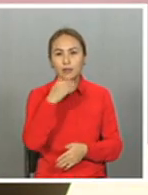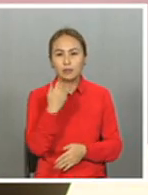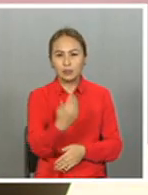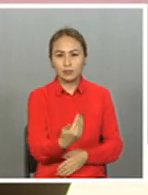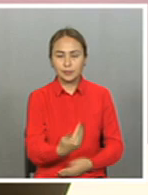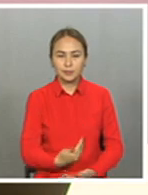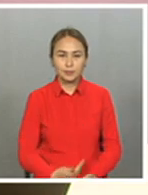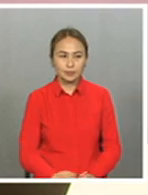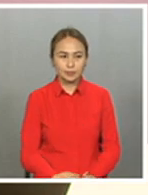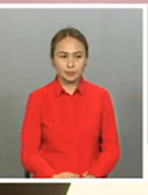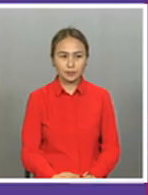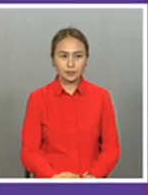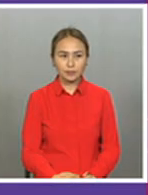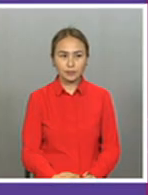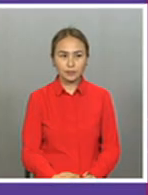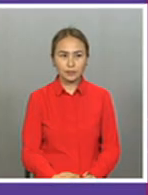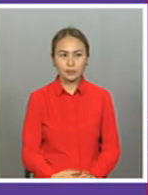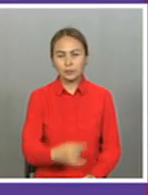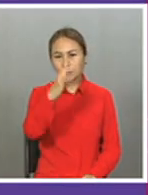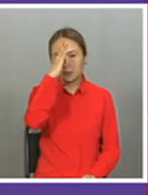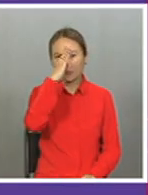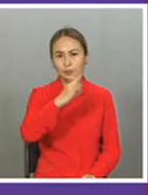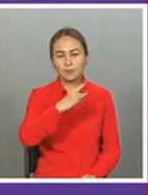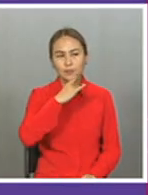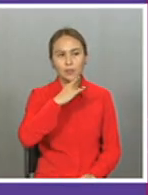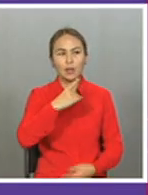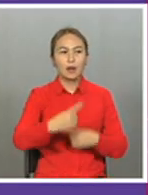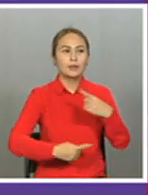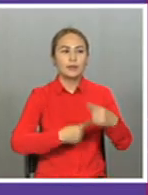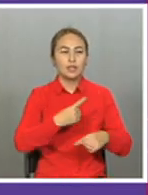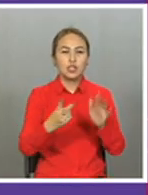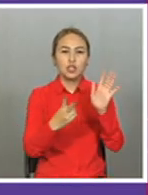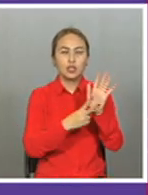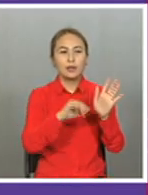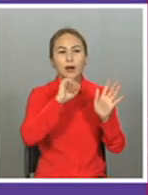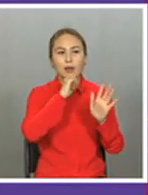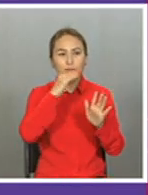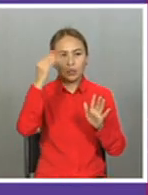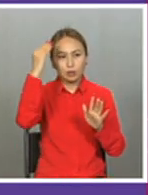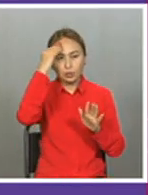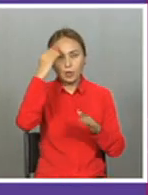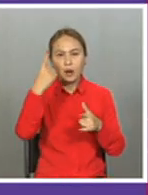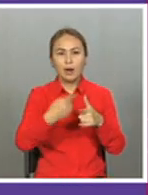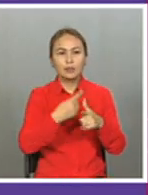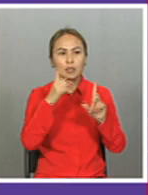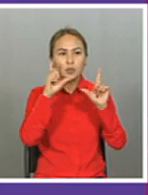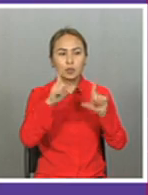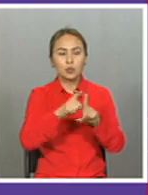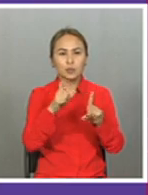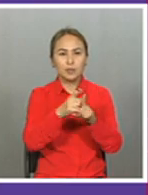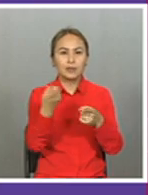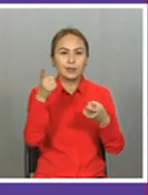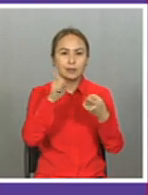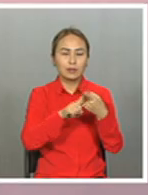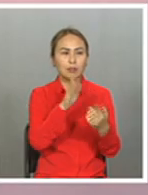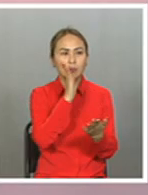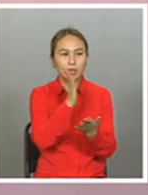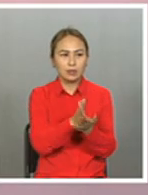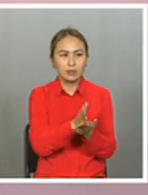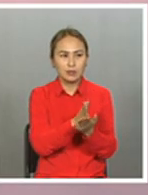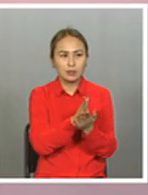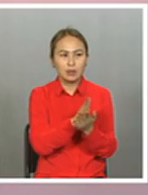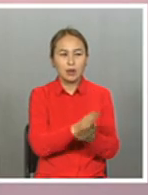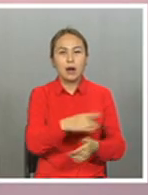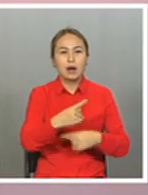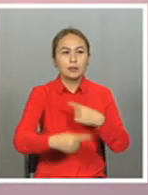атында. Қазақта ата тек жеті ата ұғымы ата сөзімен тікелей байланысты.